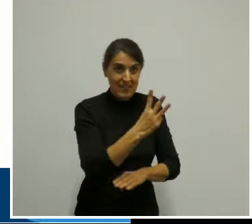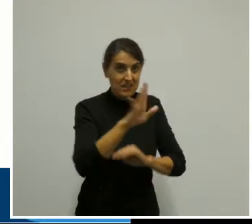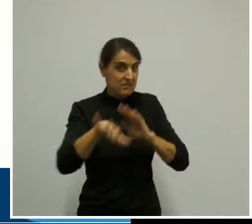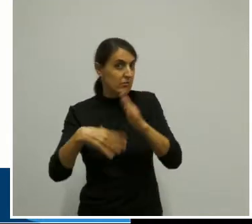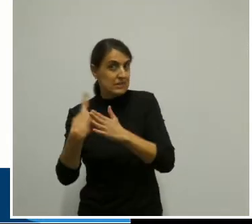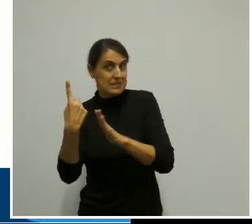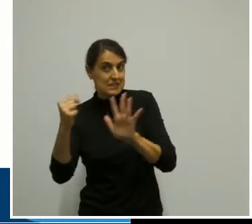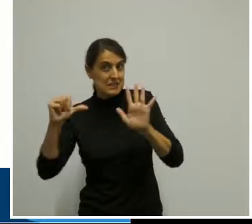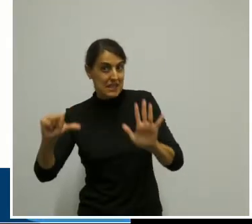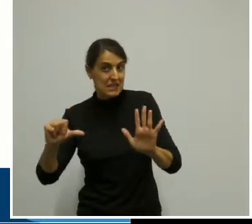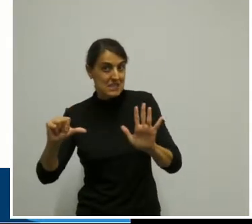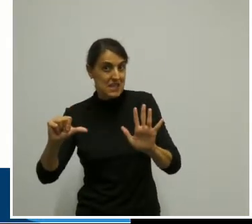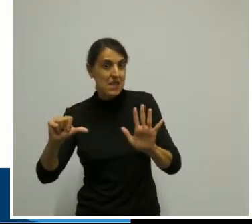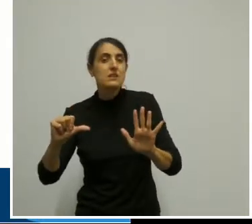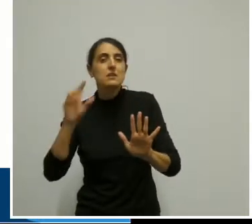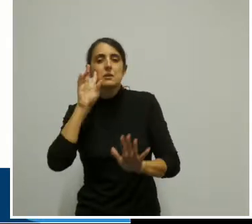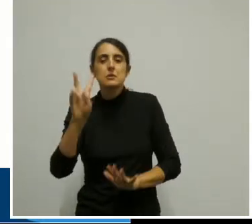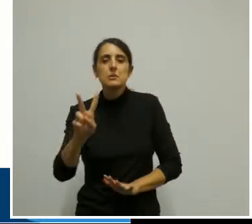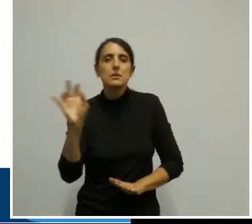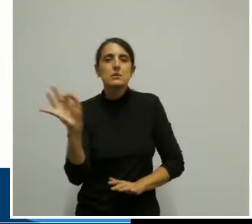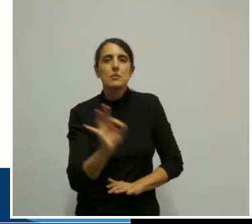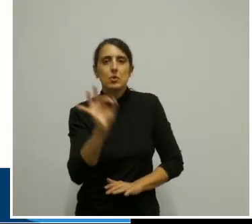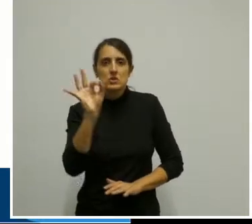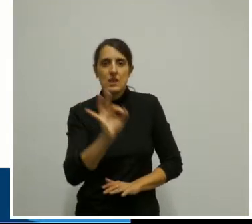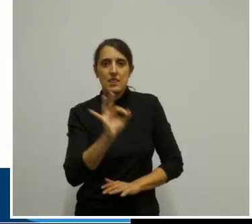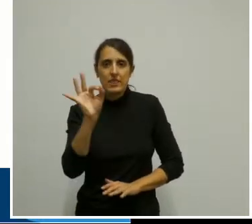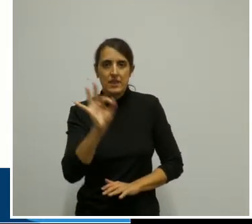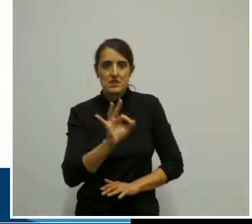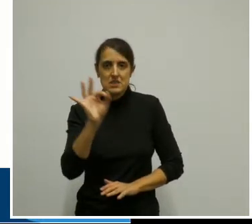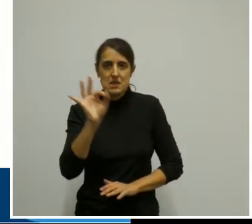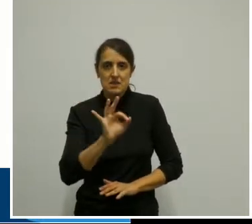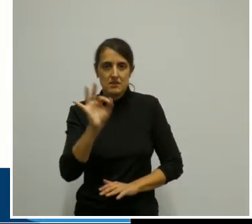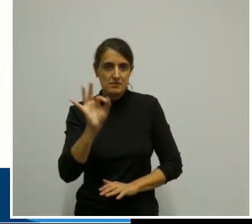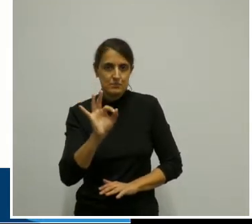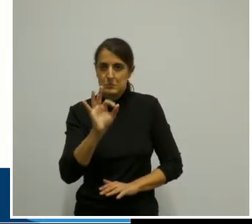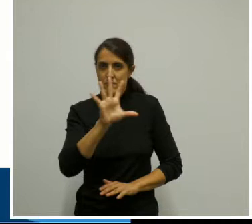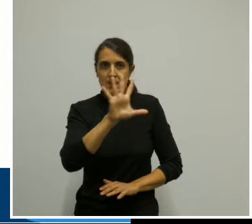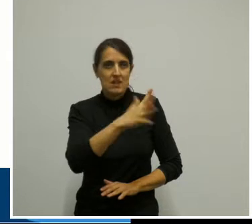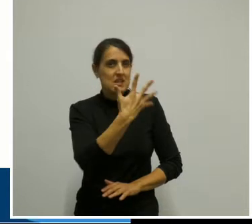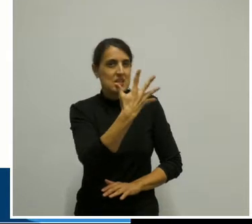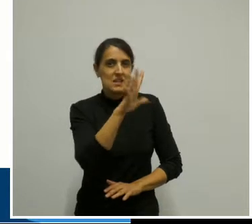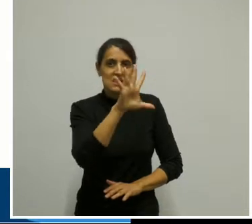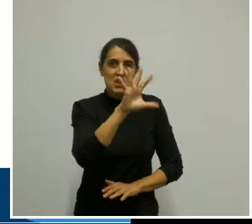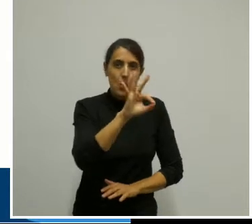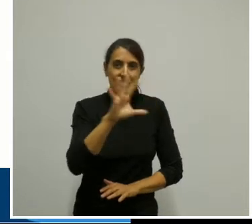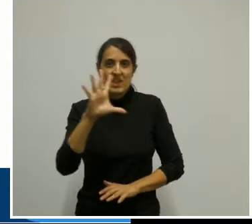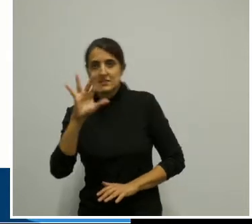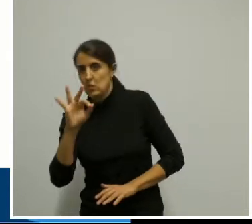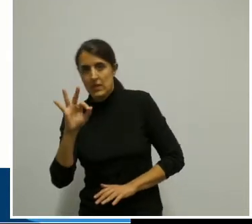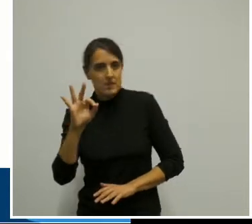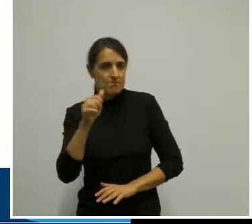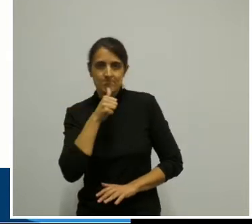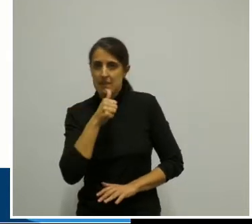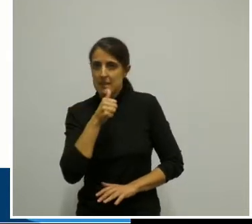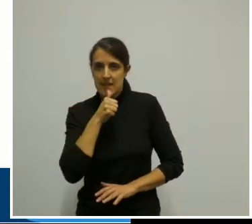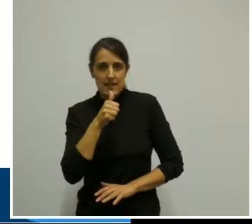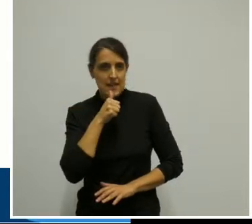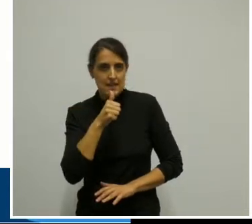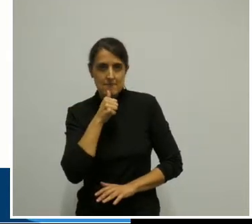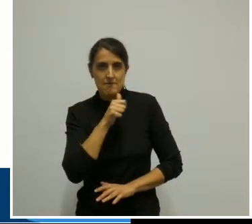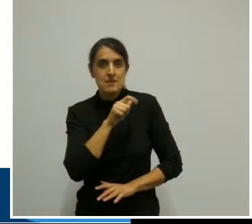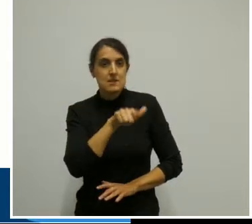estem, que encara no s'ha revertit aquesta, no estem al 50-50, Sí que portem uns anys